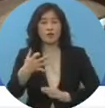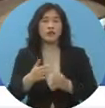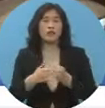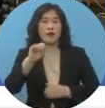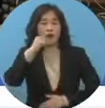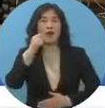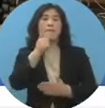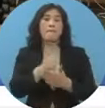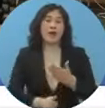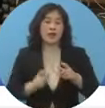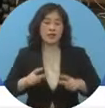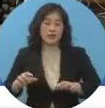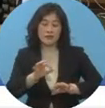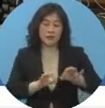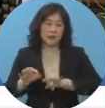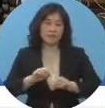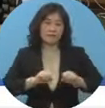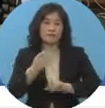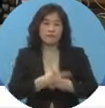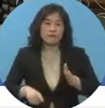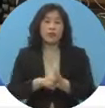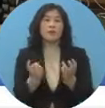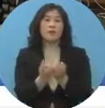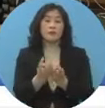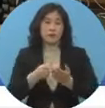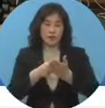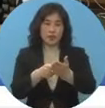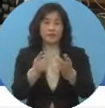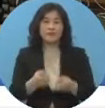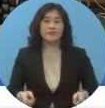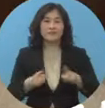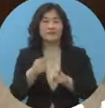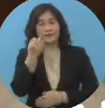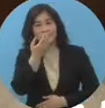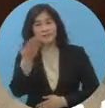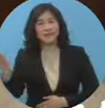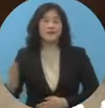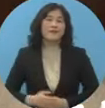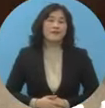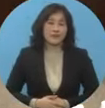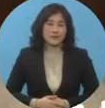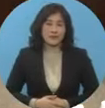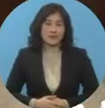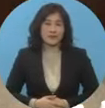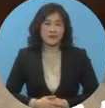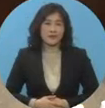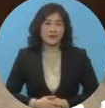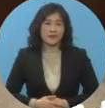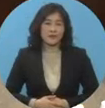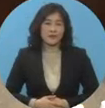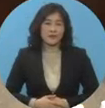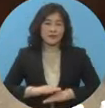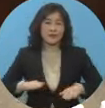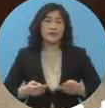어려움에 닥친 지역경제 활성화를 위해 대책을 추진 합니다 함께 보시죠 전남도는 중소기업과